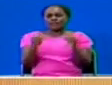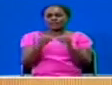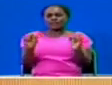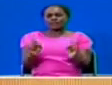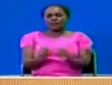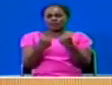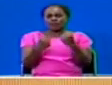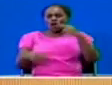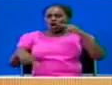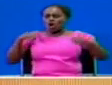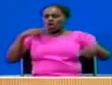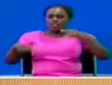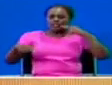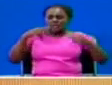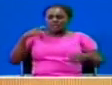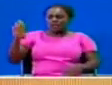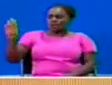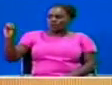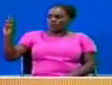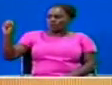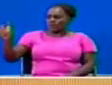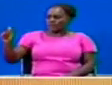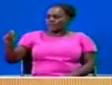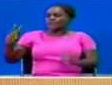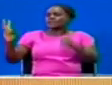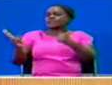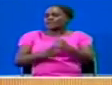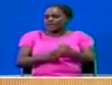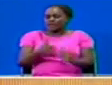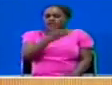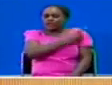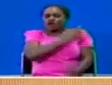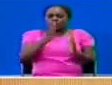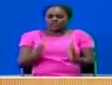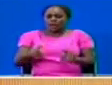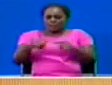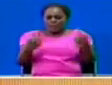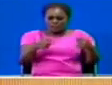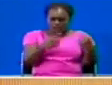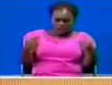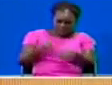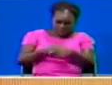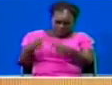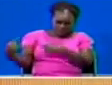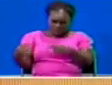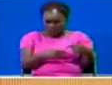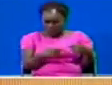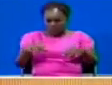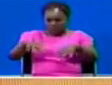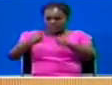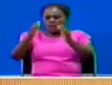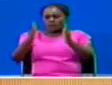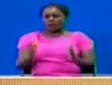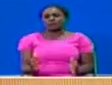katika mkahawa mmoja kaunti hiyo. Inadaiwa kuwa madaktari saba walijeruhiwa wakati wa purukushani hiyo. Mwenyekiti wa KMPDU